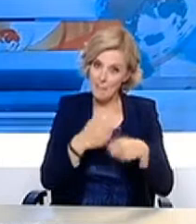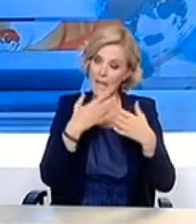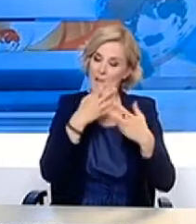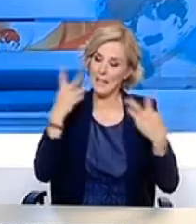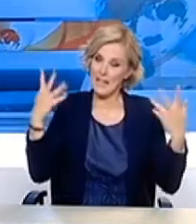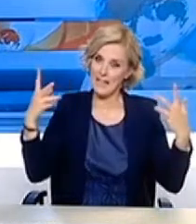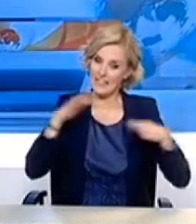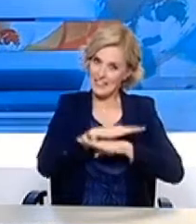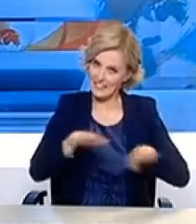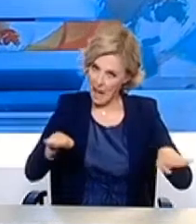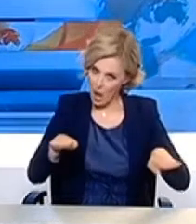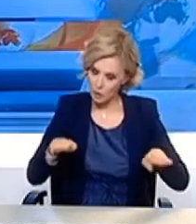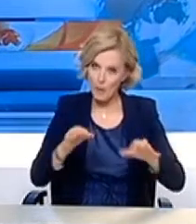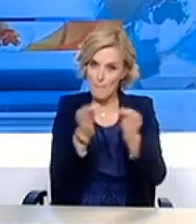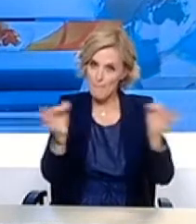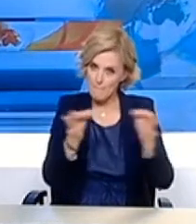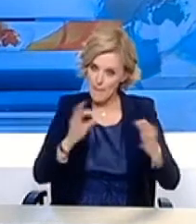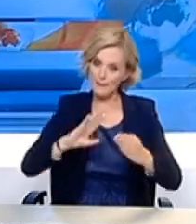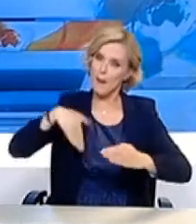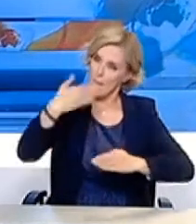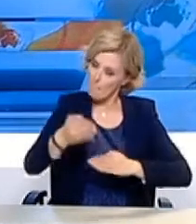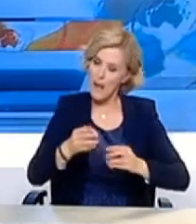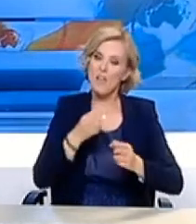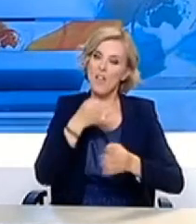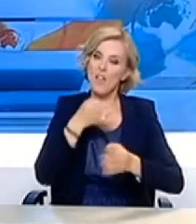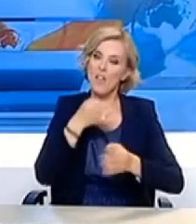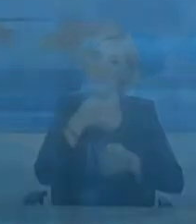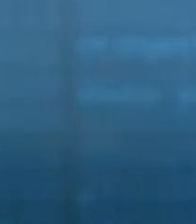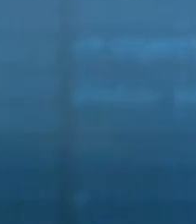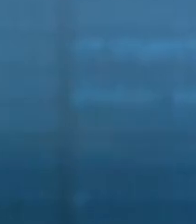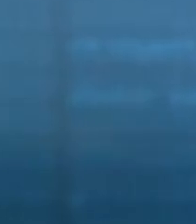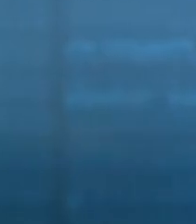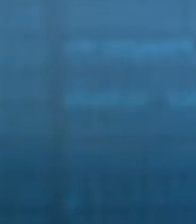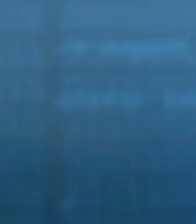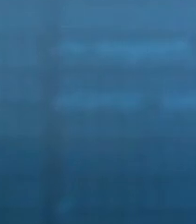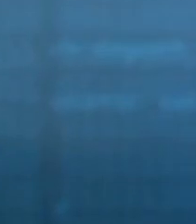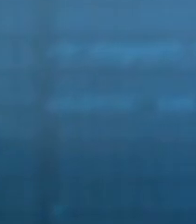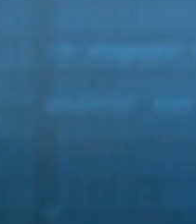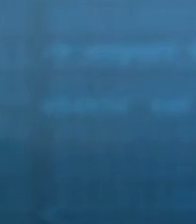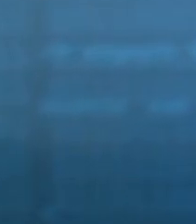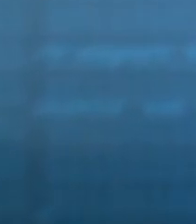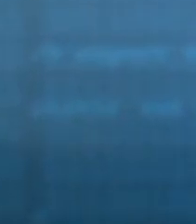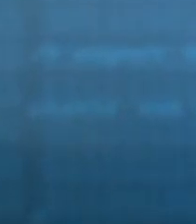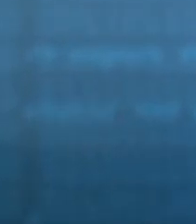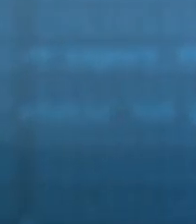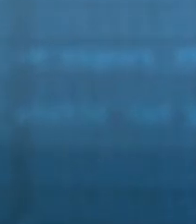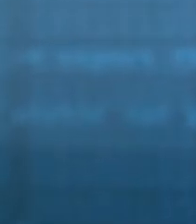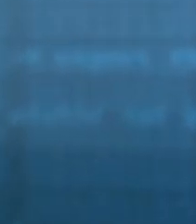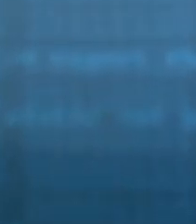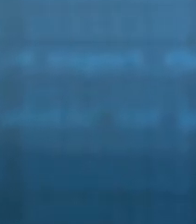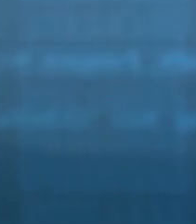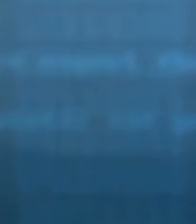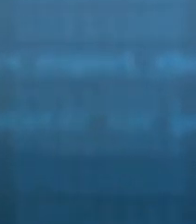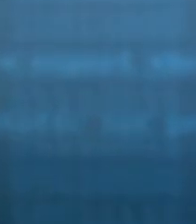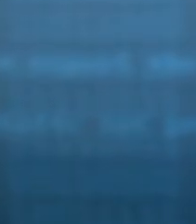μέτρων και δρομολογηθεί η σταδιακή επαναλειτουργία των θεάτρων. Σκληραίνει πολύ, όπως βλέπετε, η στάση των αρχών